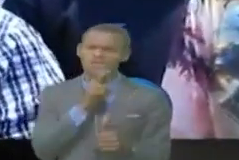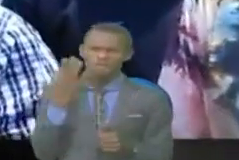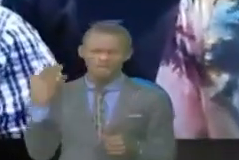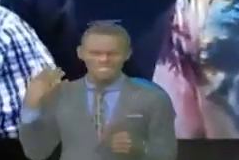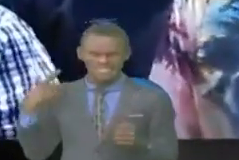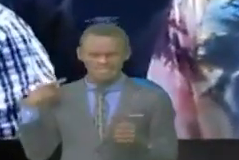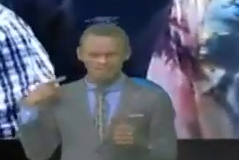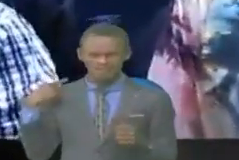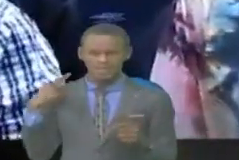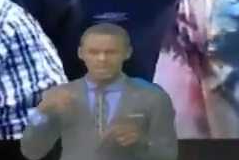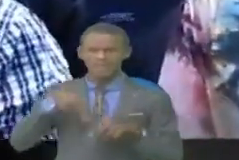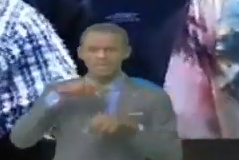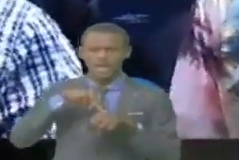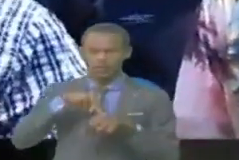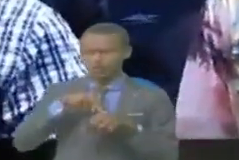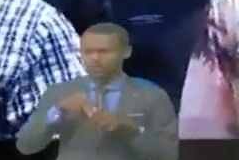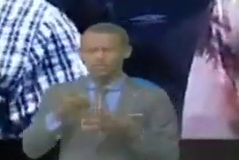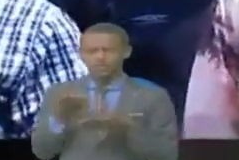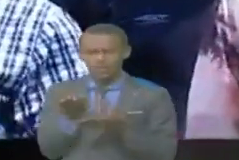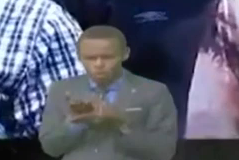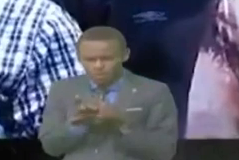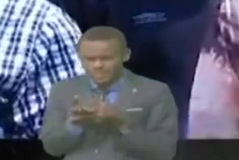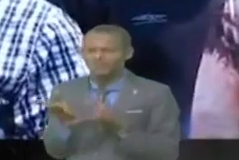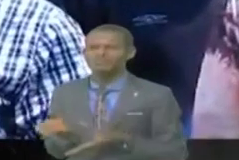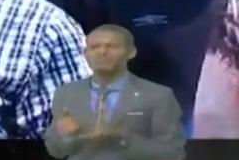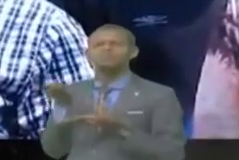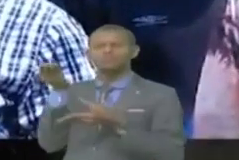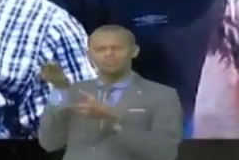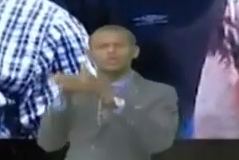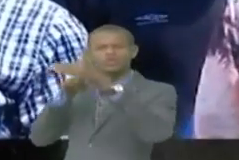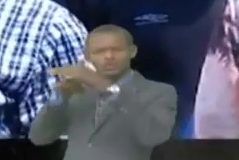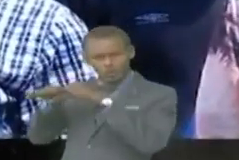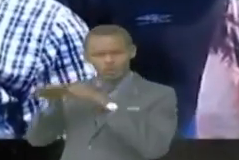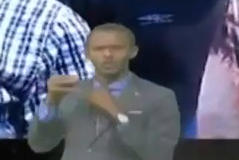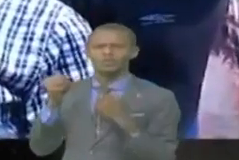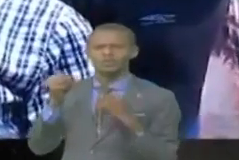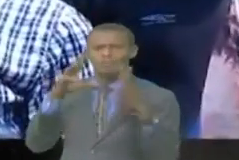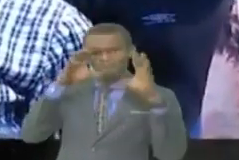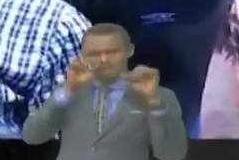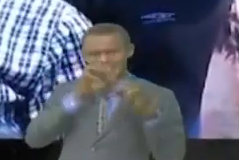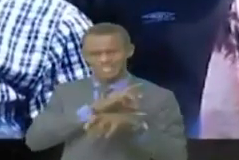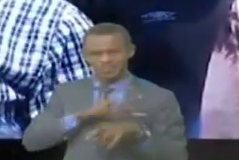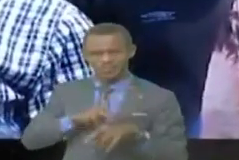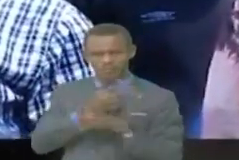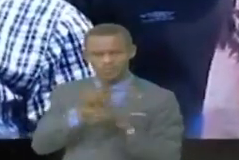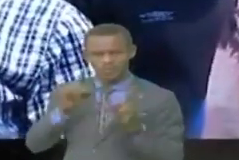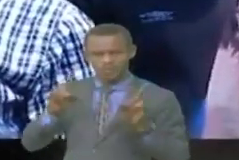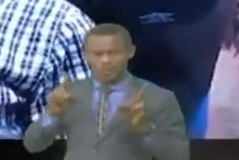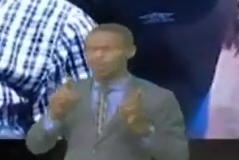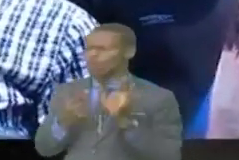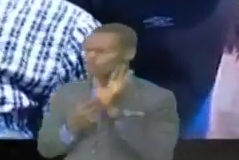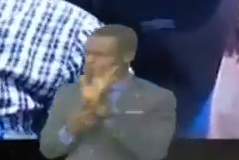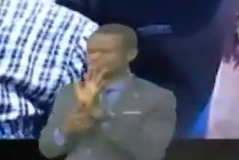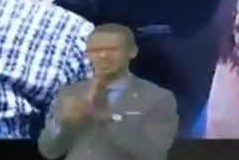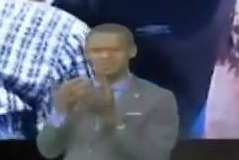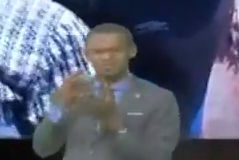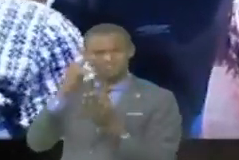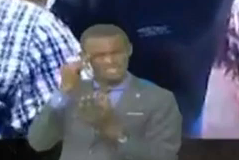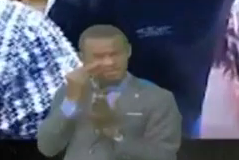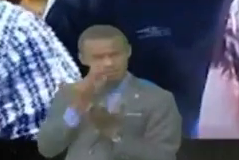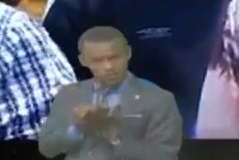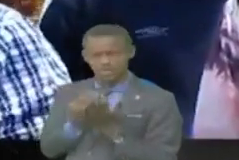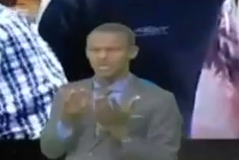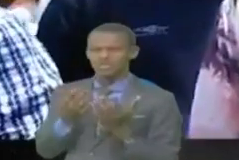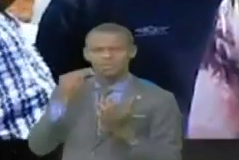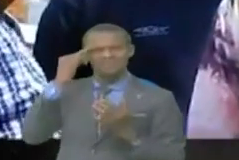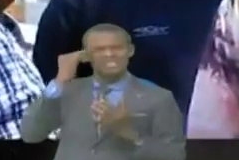déjà auprès du chef de l'État, auprès du chef du gouvernement, auprès du ministre des Finances et de son collègue des